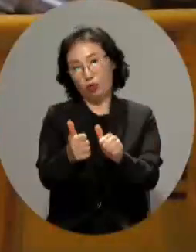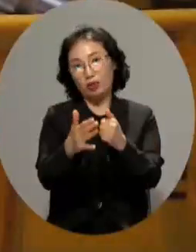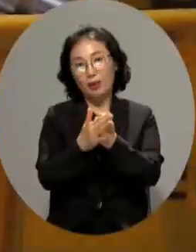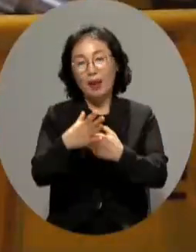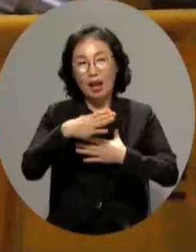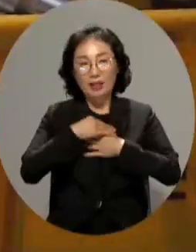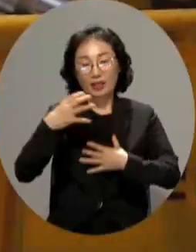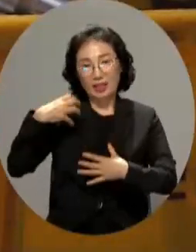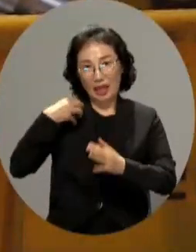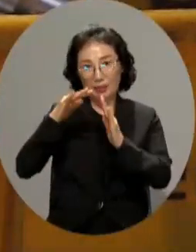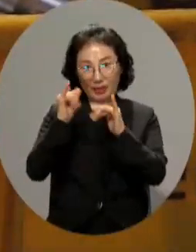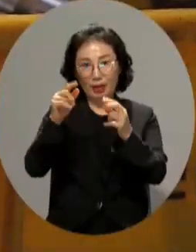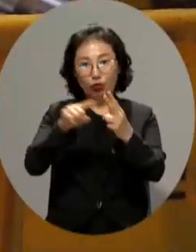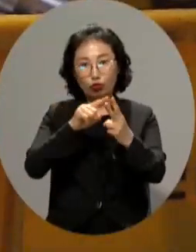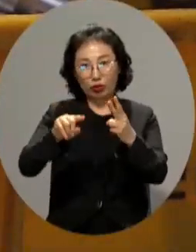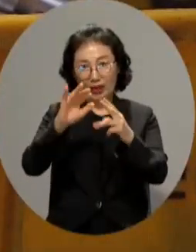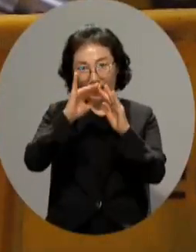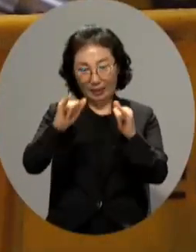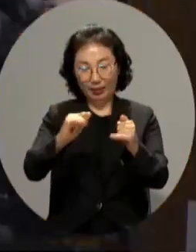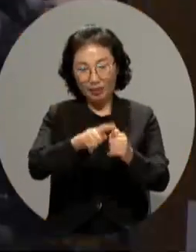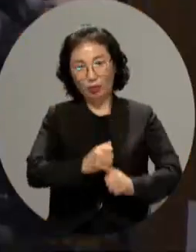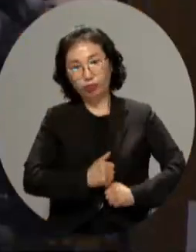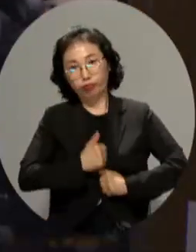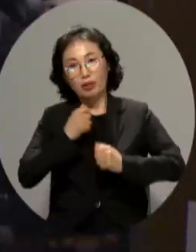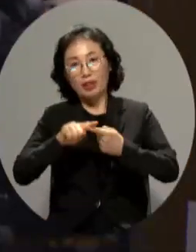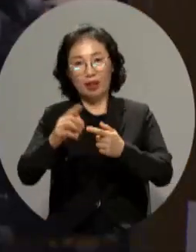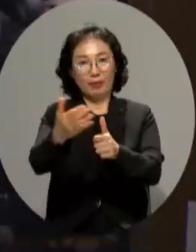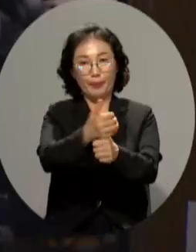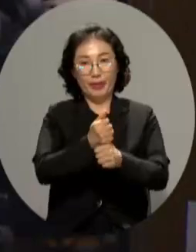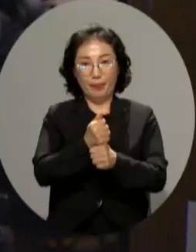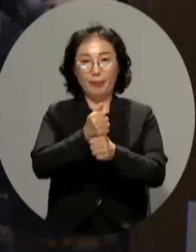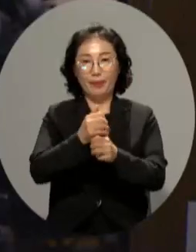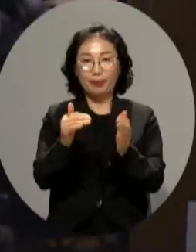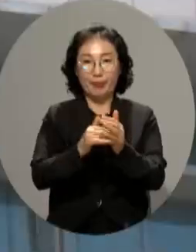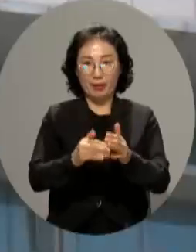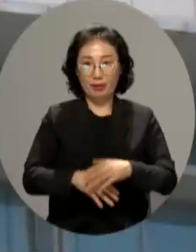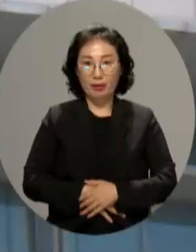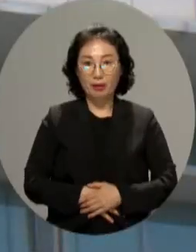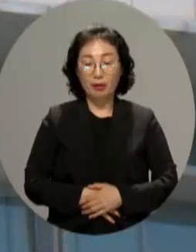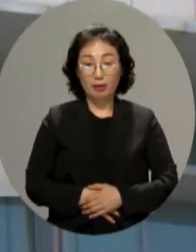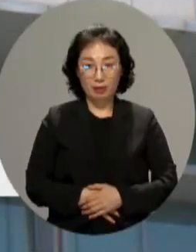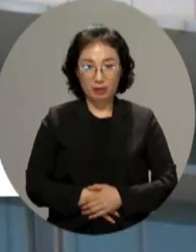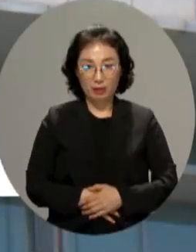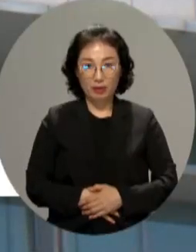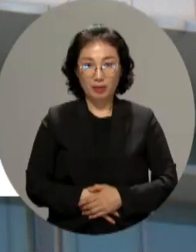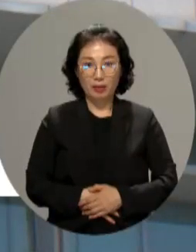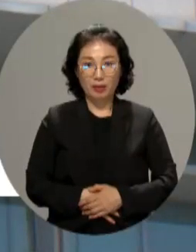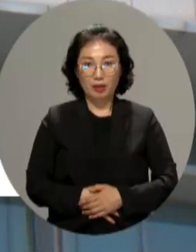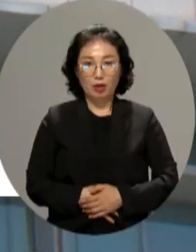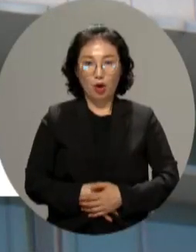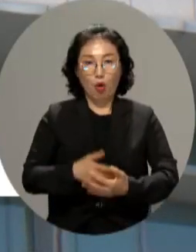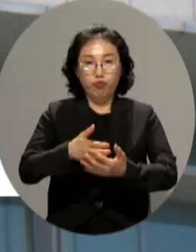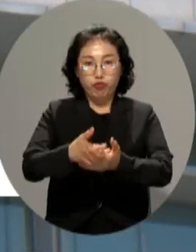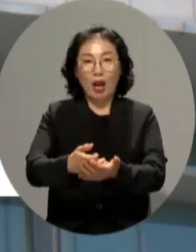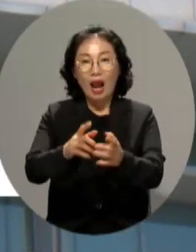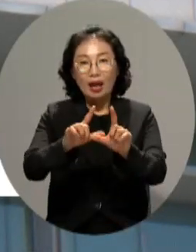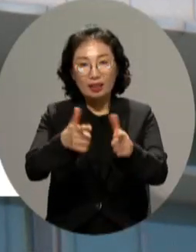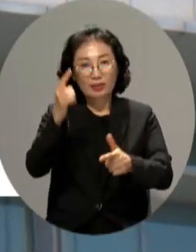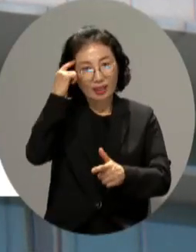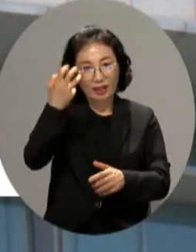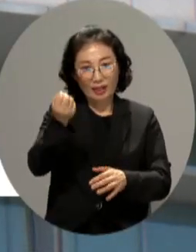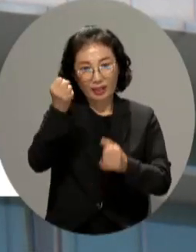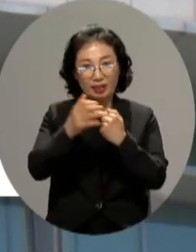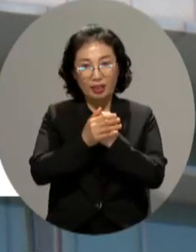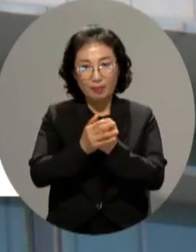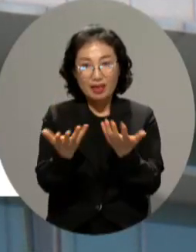책임자 등 두 명을 업무상 과실치사 혐의로 입건했습니다. 중량물이 아니라고 생각해서 작업을 했기 때문에